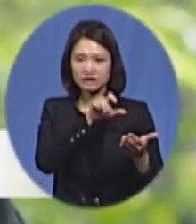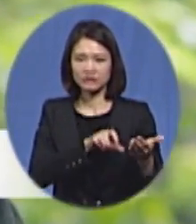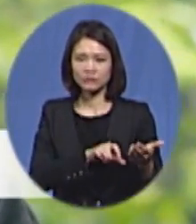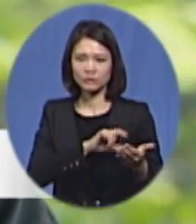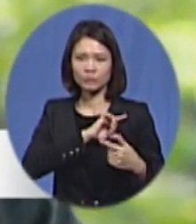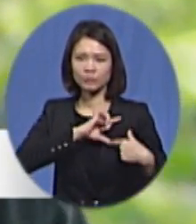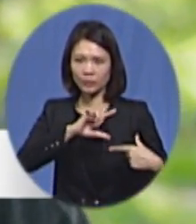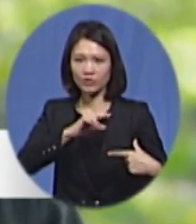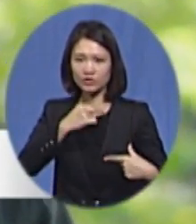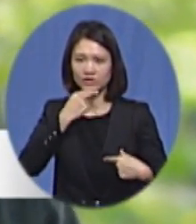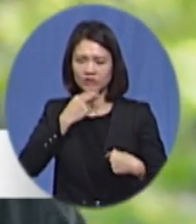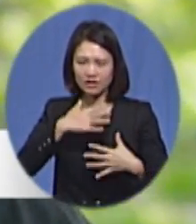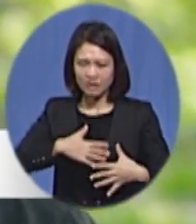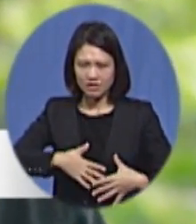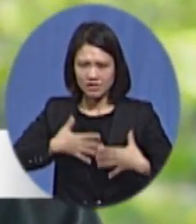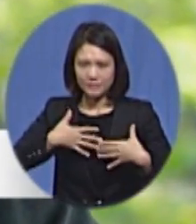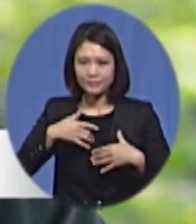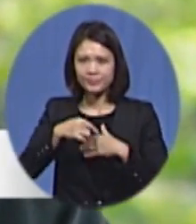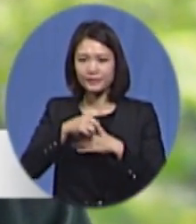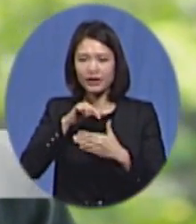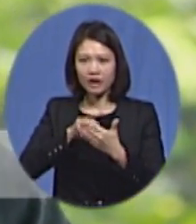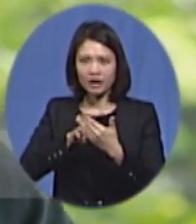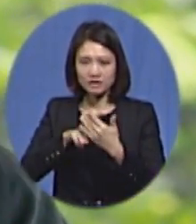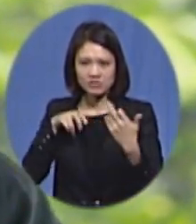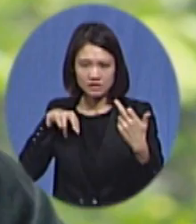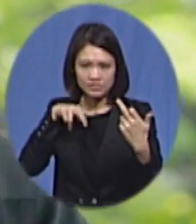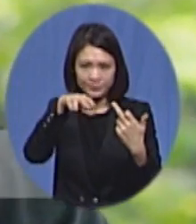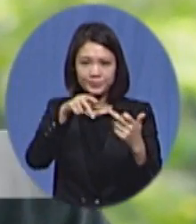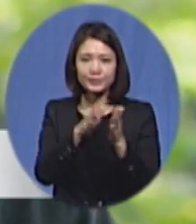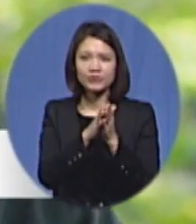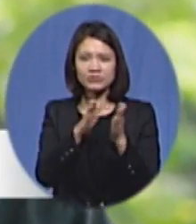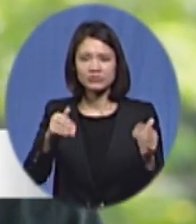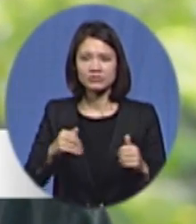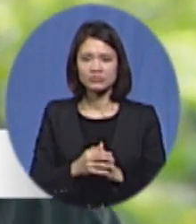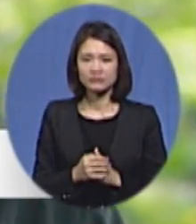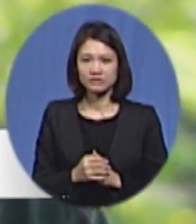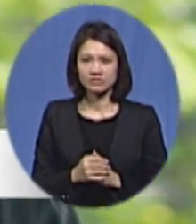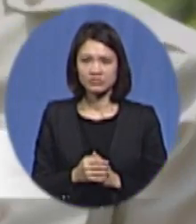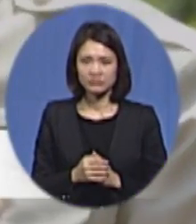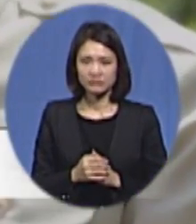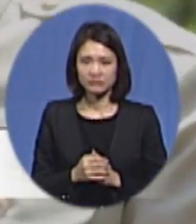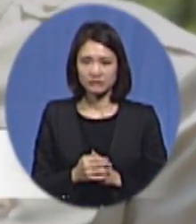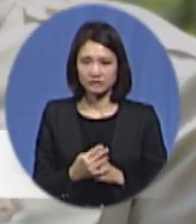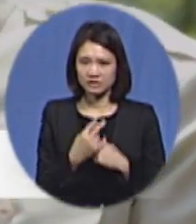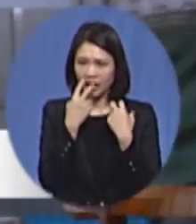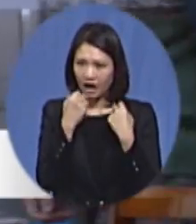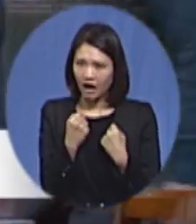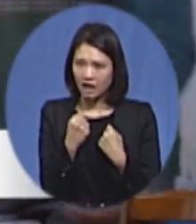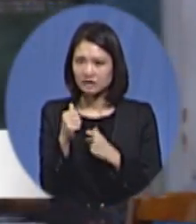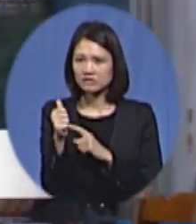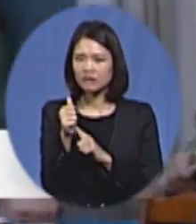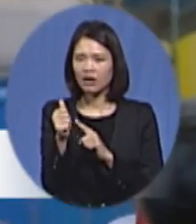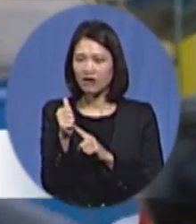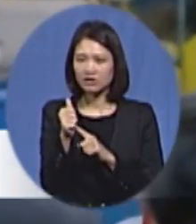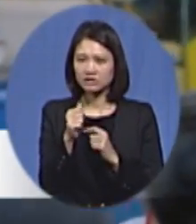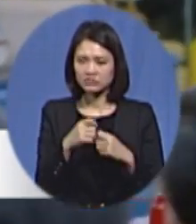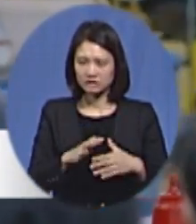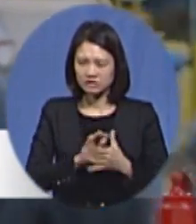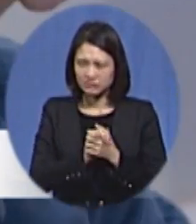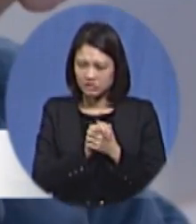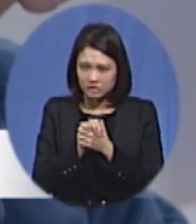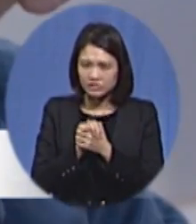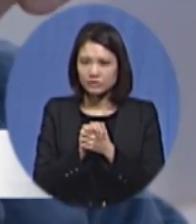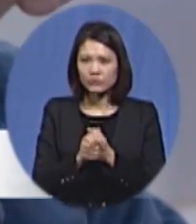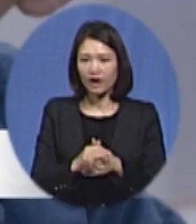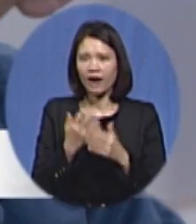보상도 없는 가슴 뜨거운 여정을 시작하는데 거기서 삽니까? 산 사나이들의 뜨거운 우정을 다룬 영화